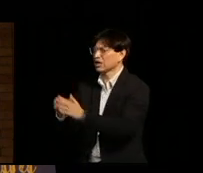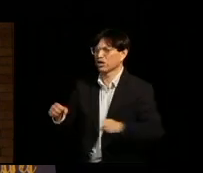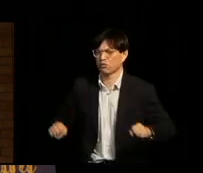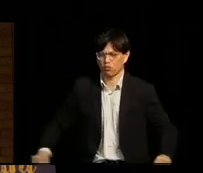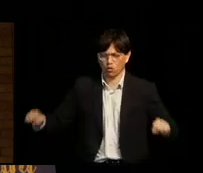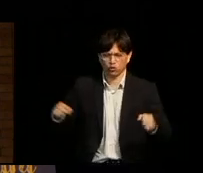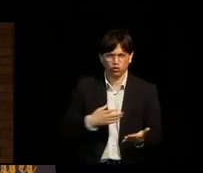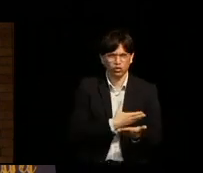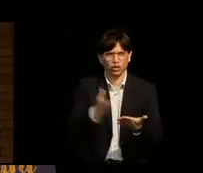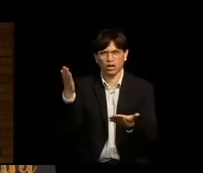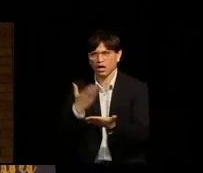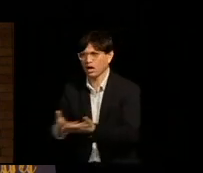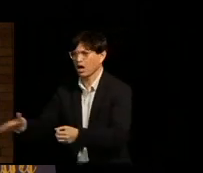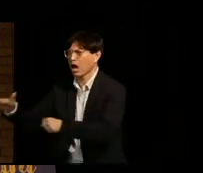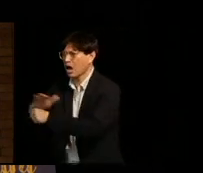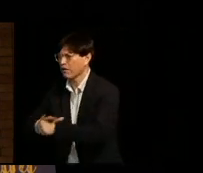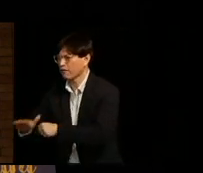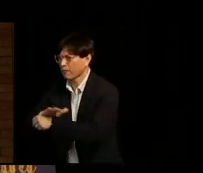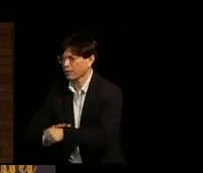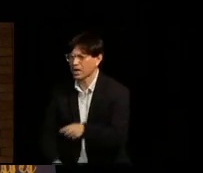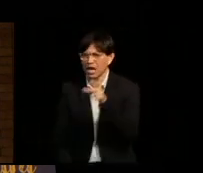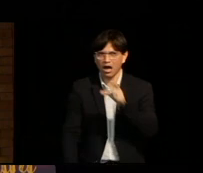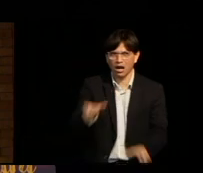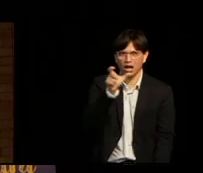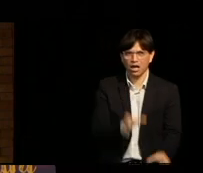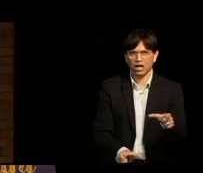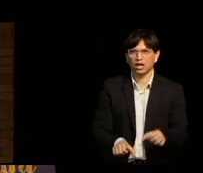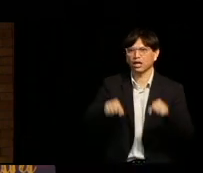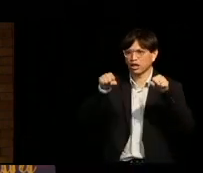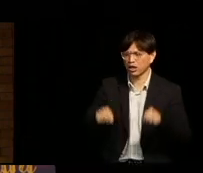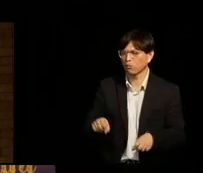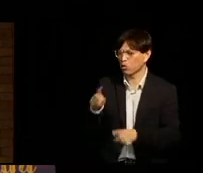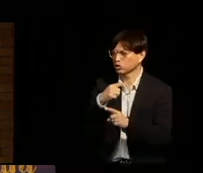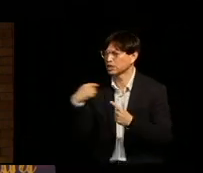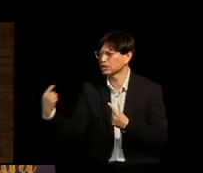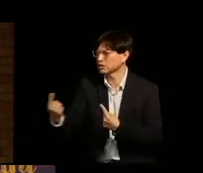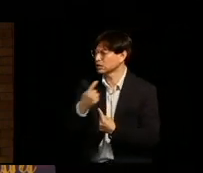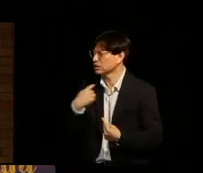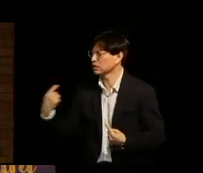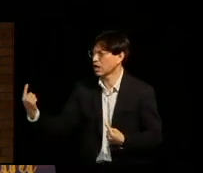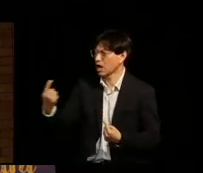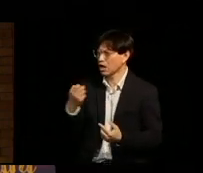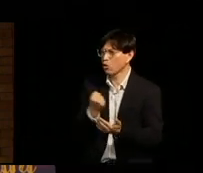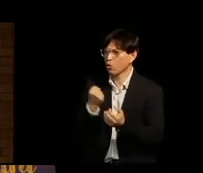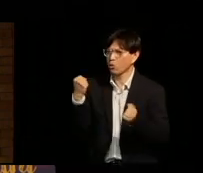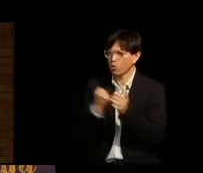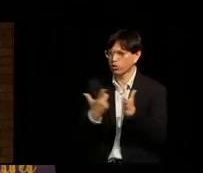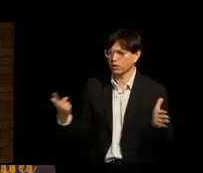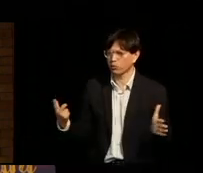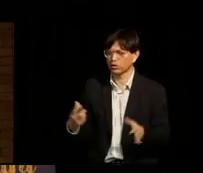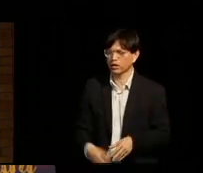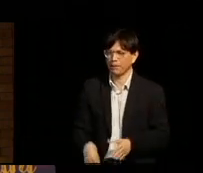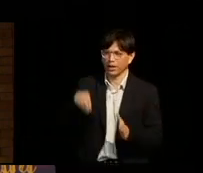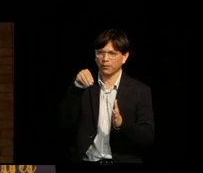anche alle famiglie alle persone che possa girare come un'occasione per mettere in